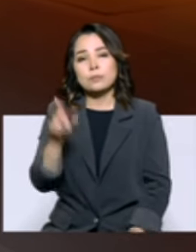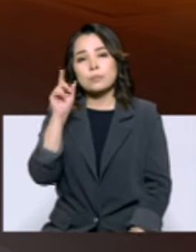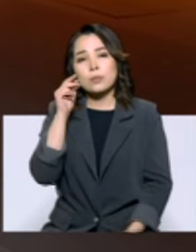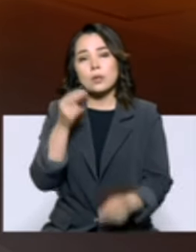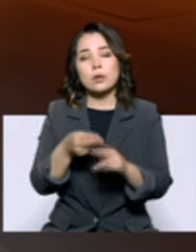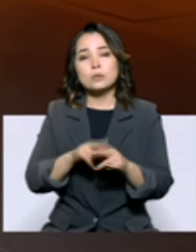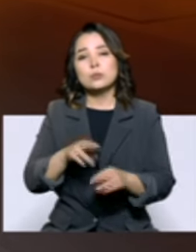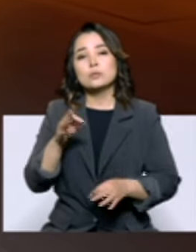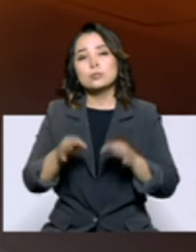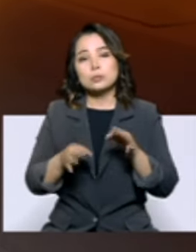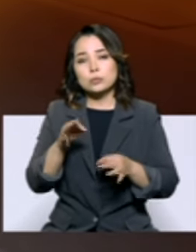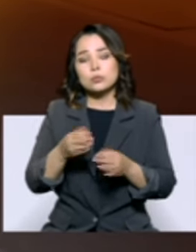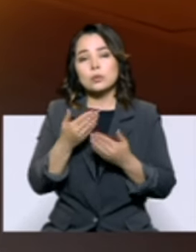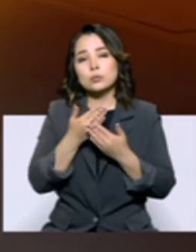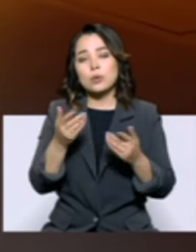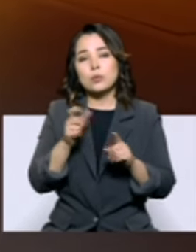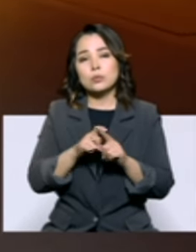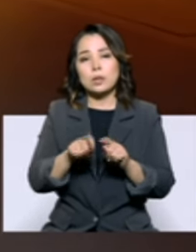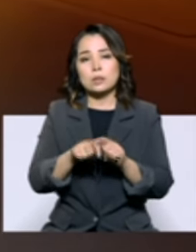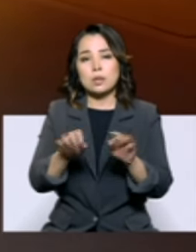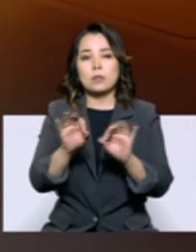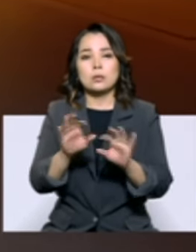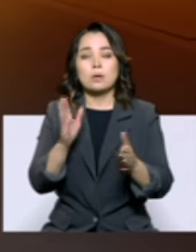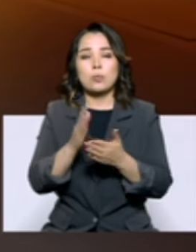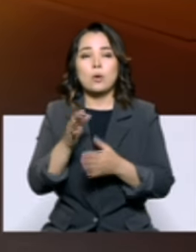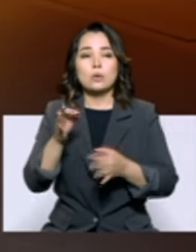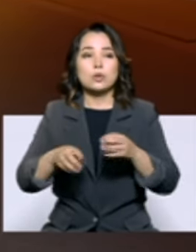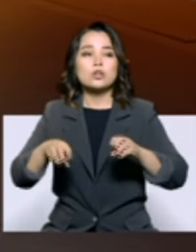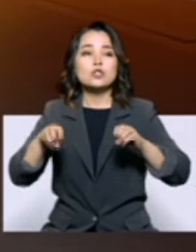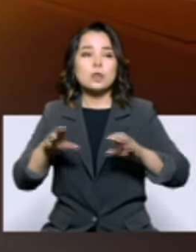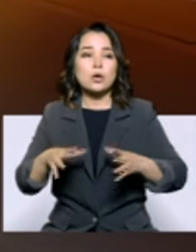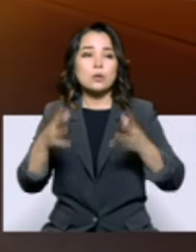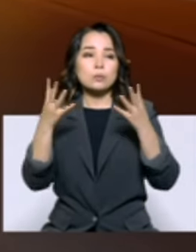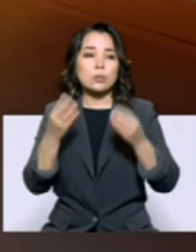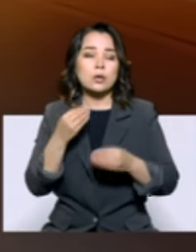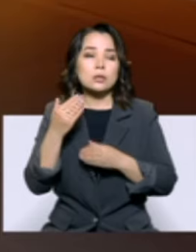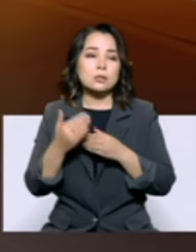Дүйсенбіде сотталушылар соңғы сөзін сөйлейді. Сот үкімі шығатын күн алыс емес.